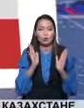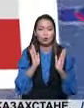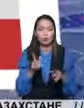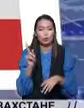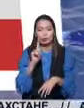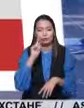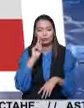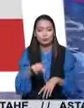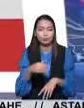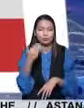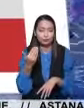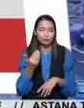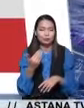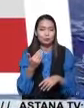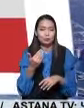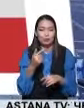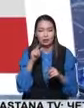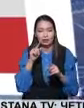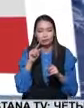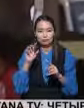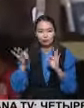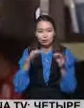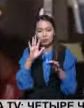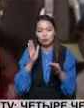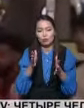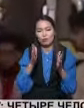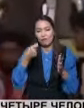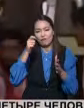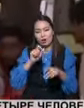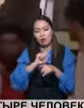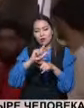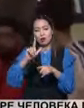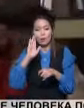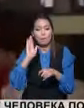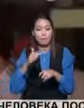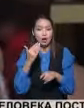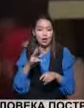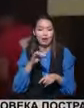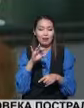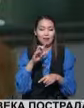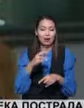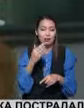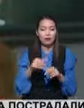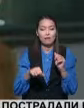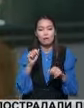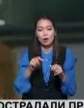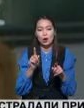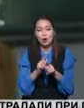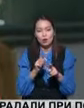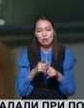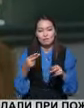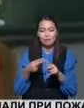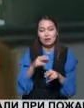что он спровоцирует полномасштабную войну, резко возрастет. Другим ключевым вопросом является степень возможного вмешательства